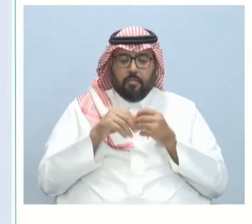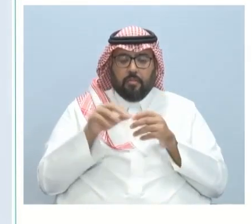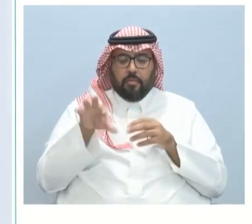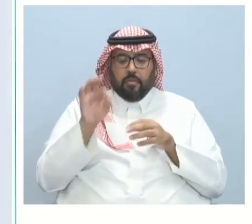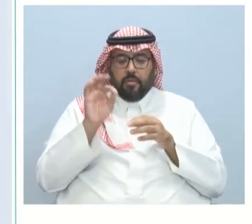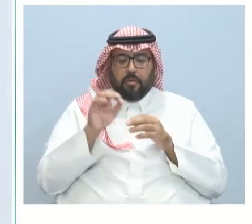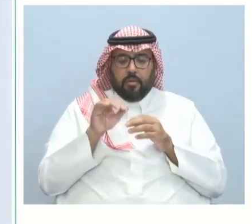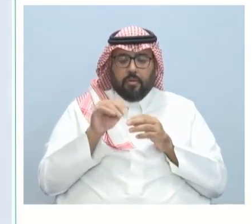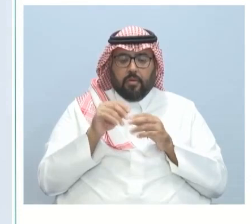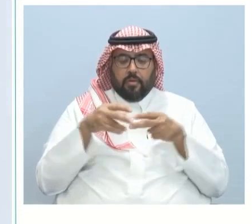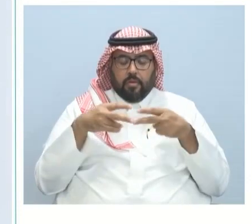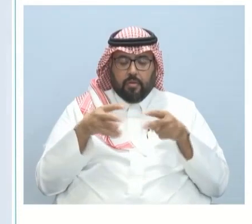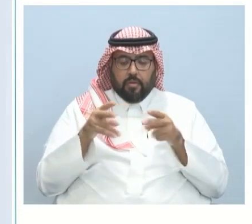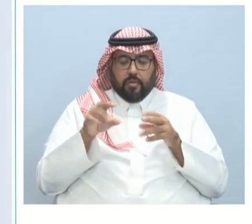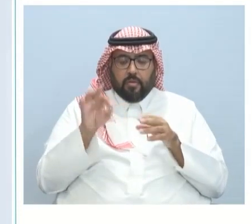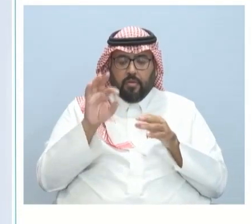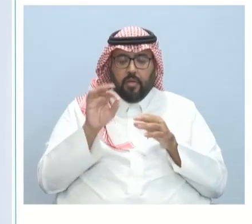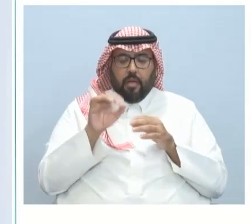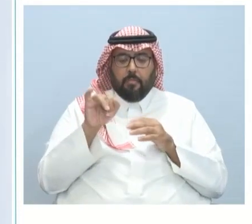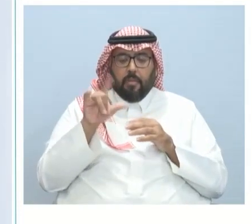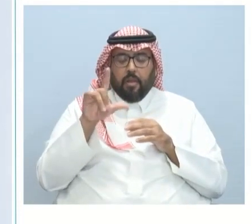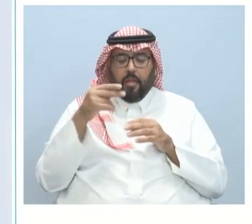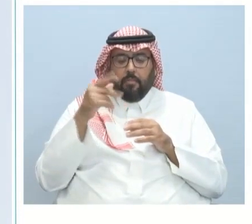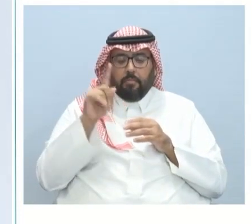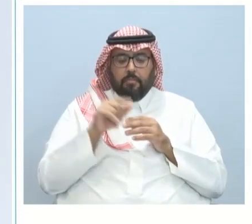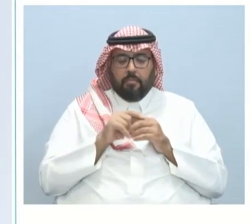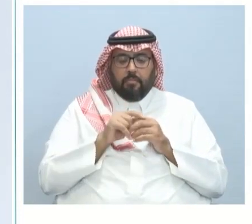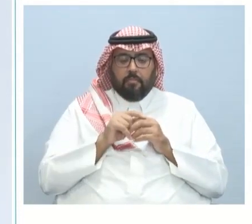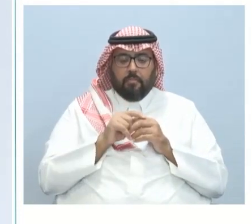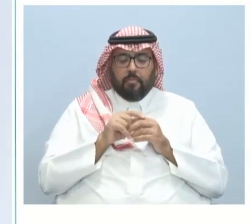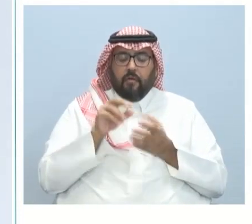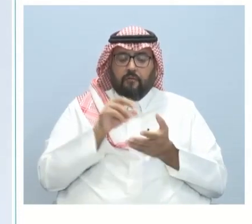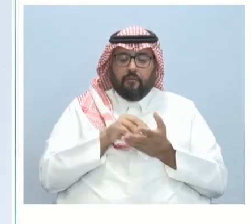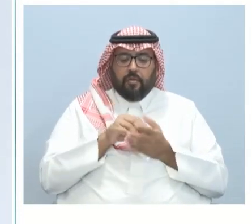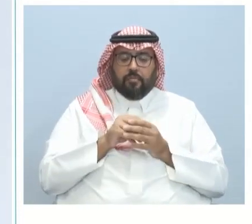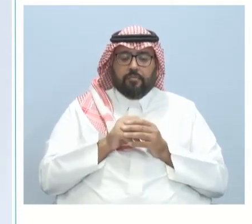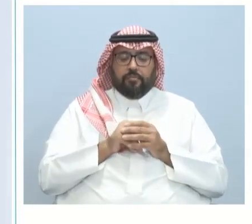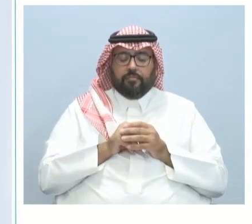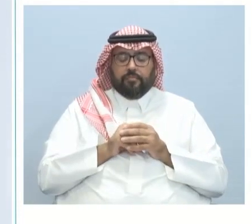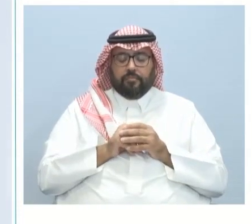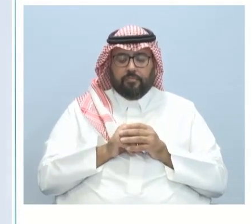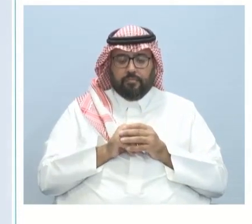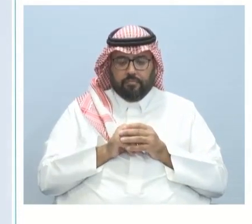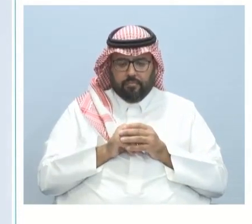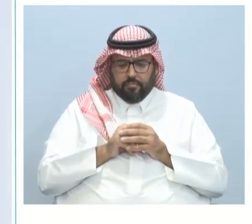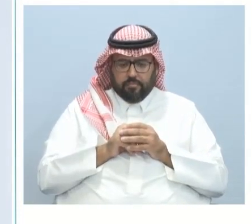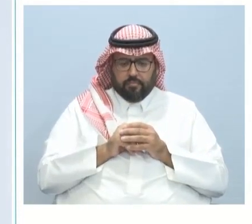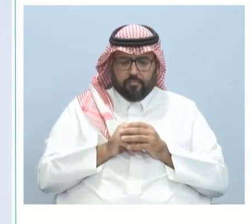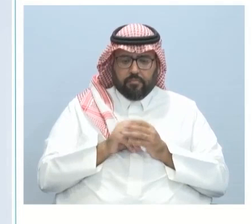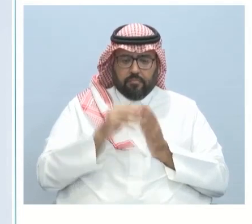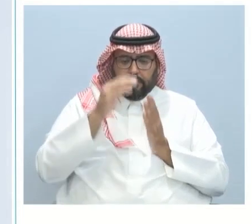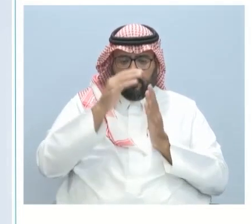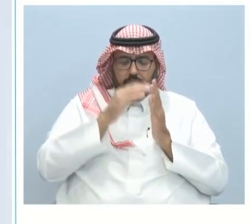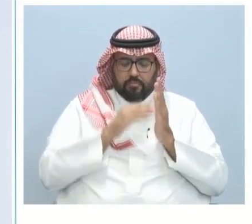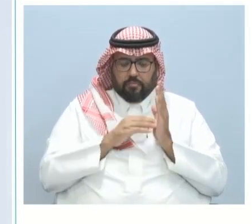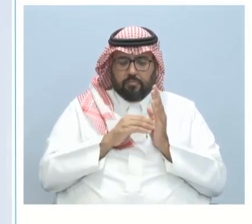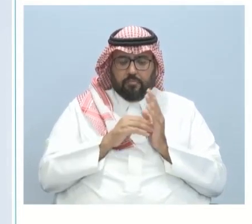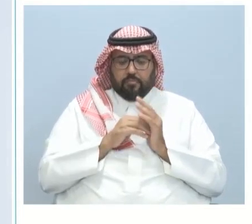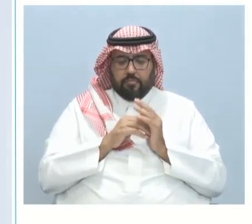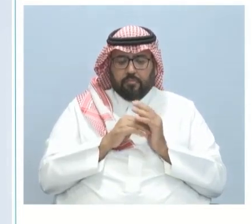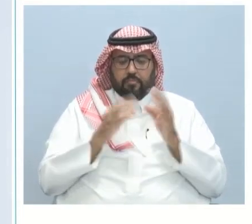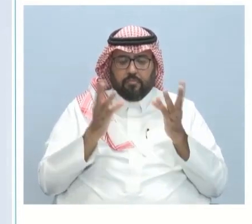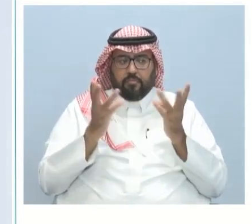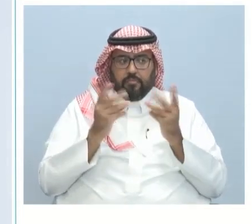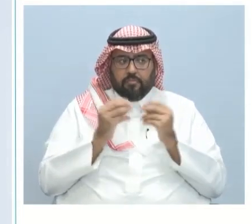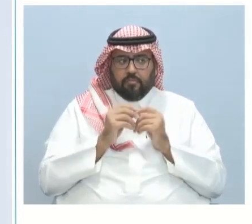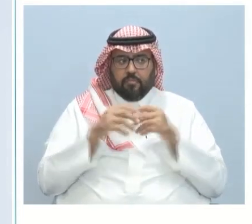نافذه اختر احد الملاعب الموجوده تستطيع اختيار قائمه من الملاعب او عدد